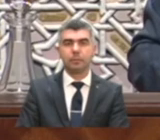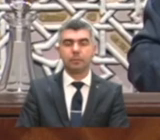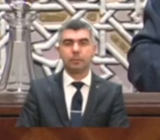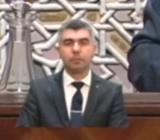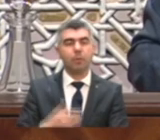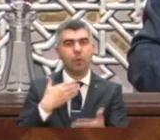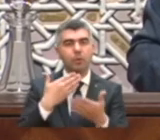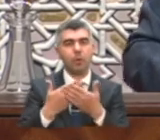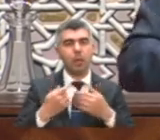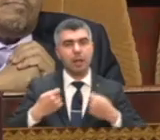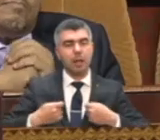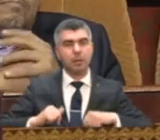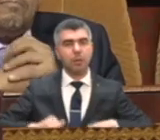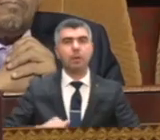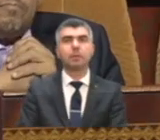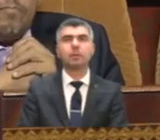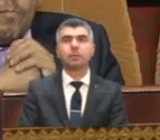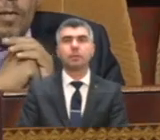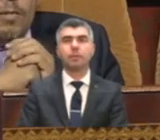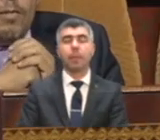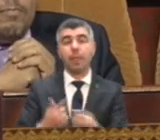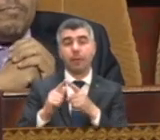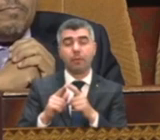شكرا السيد الرئيس. السيده الوزيره،